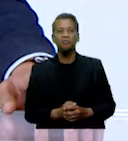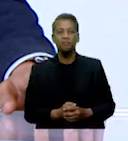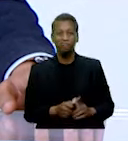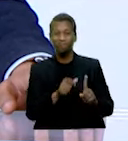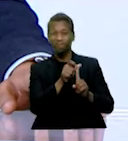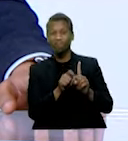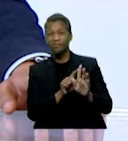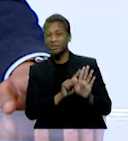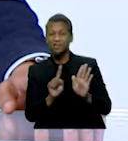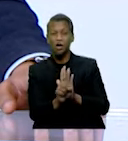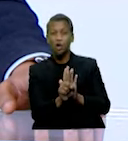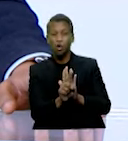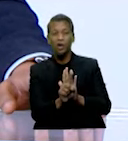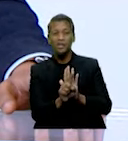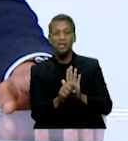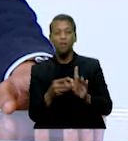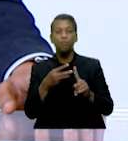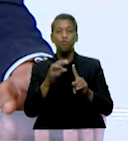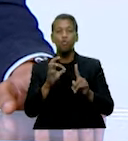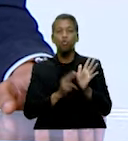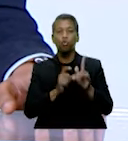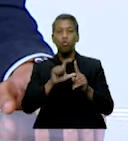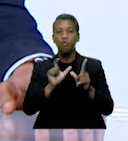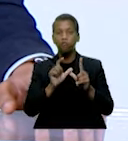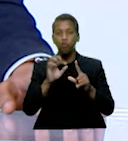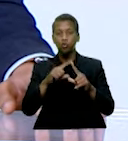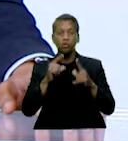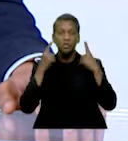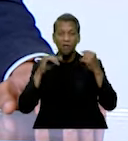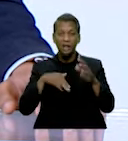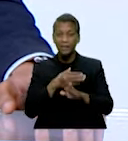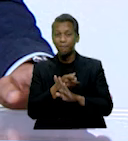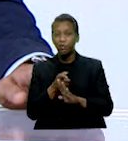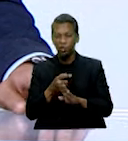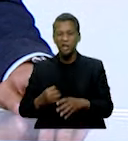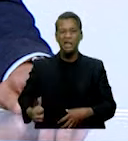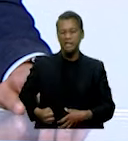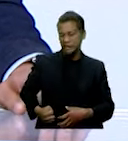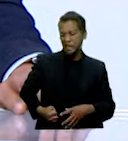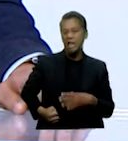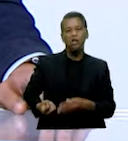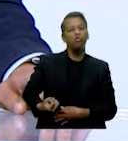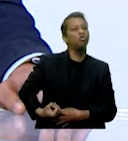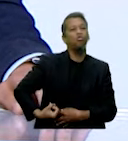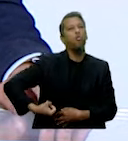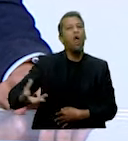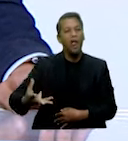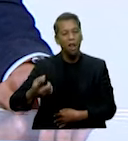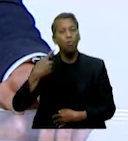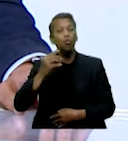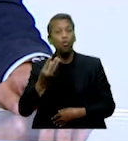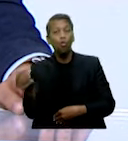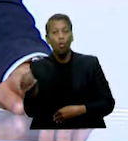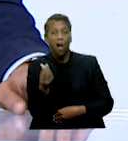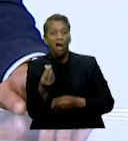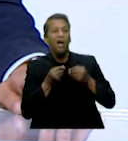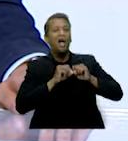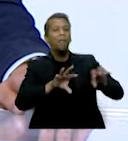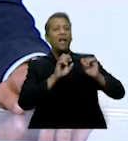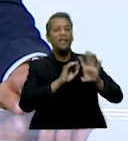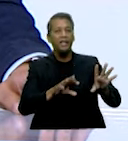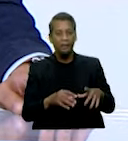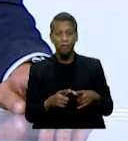Pemirsa, seorang caleg di Bondowoso, Jawa Timur, rela menjual ginjalnya untuk biaya kampanye. Caleg ini bahkan membuat surat